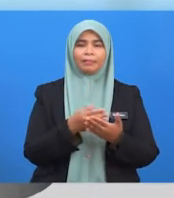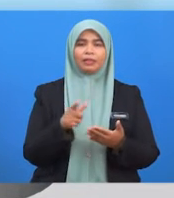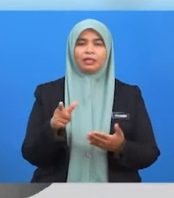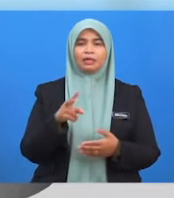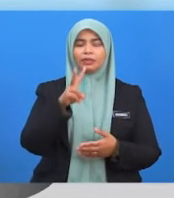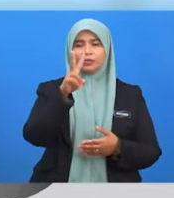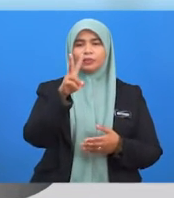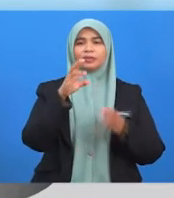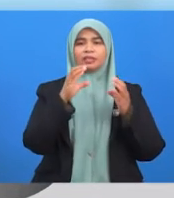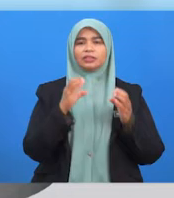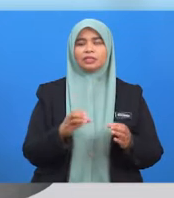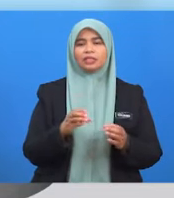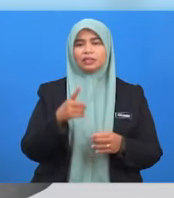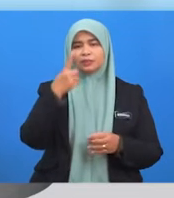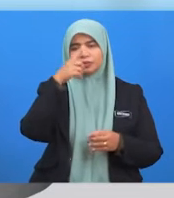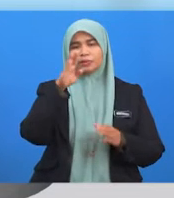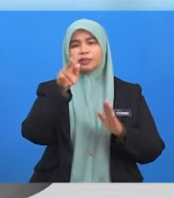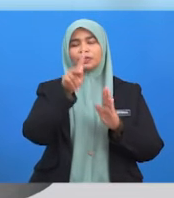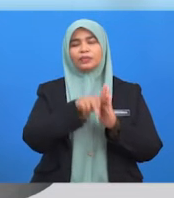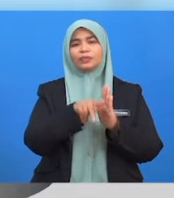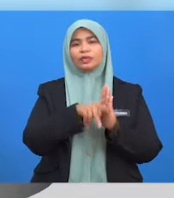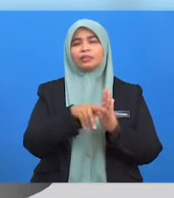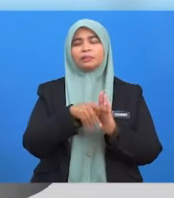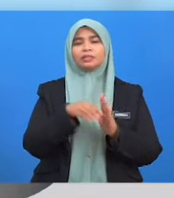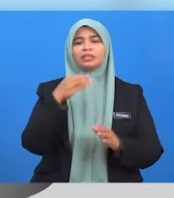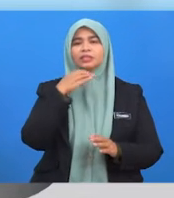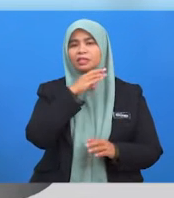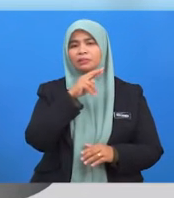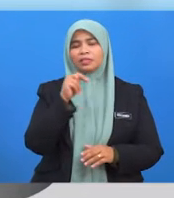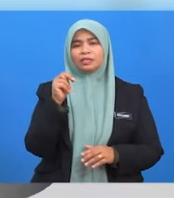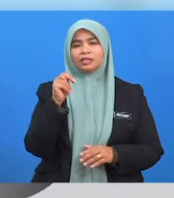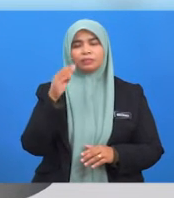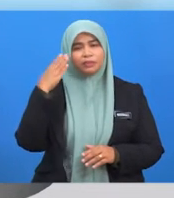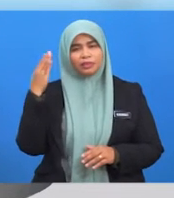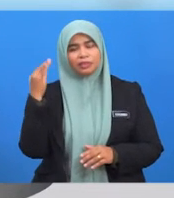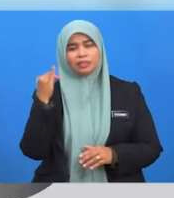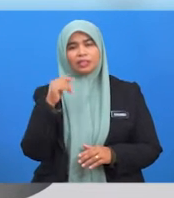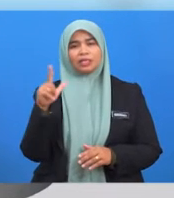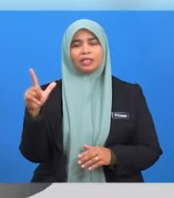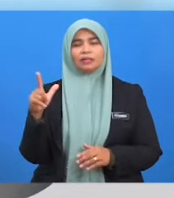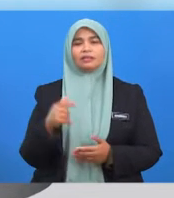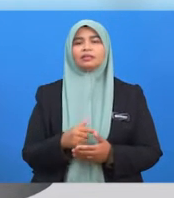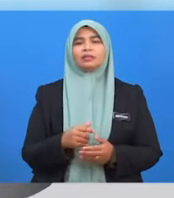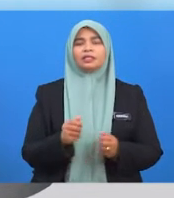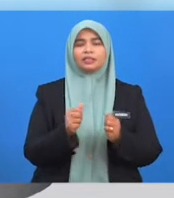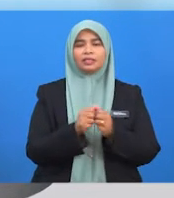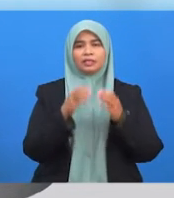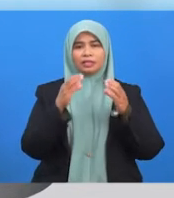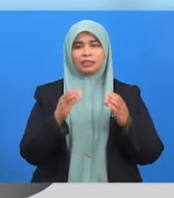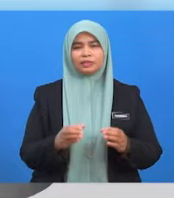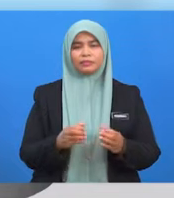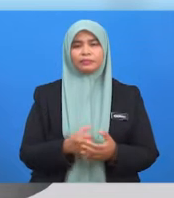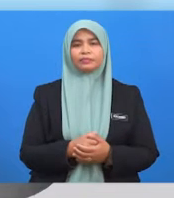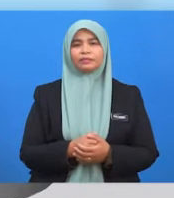Baiklah, dua cara untuk mengurangkan pencemaran bunyi di sekeliling kita adalah dengan